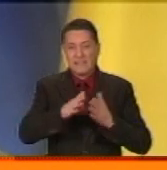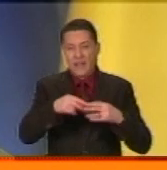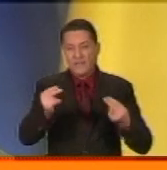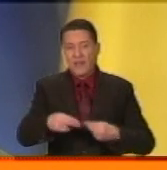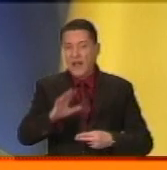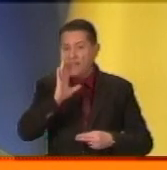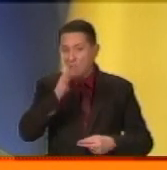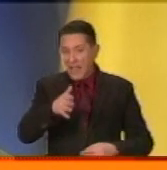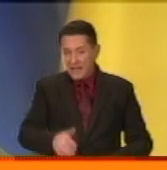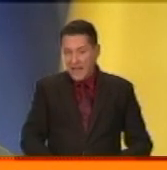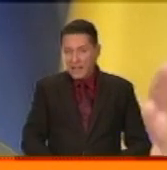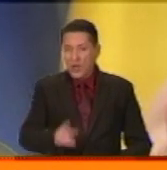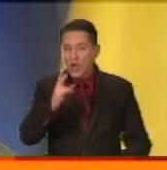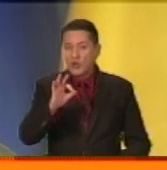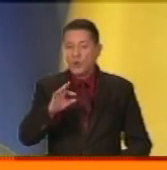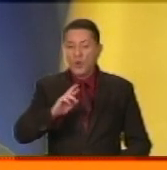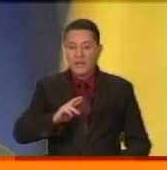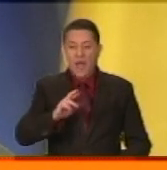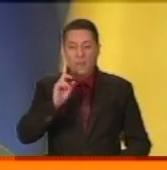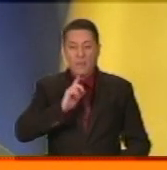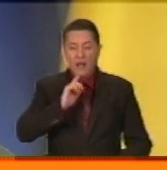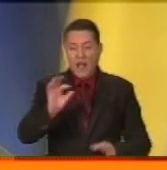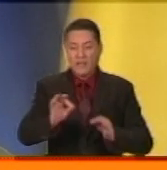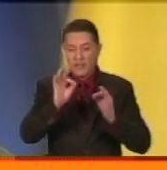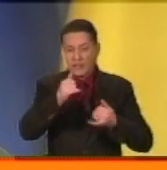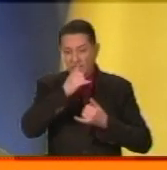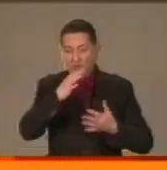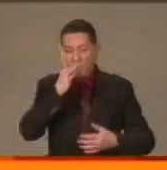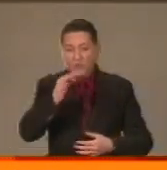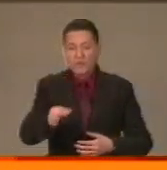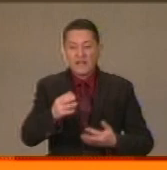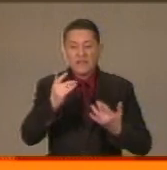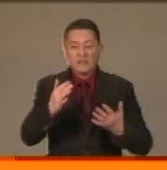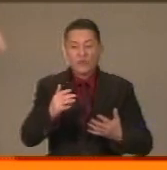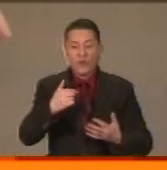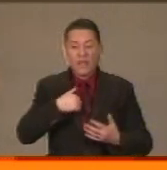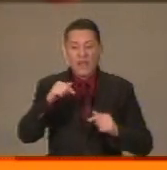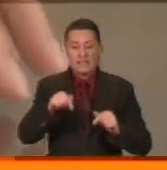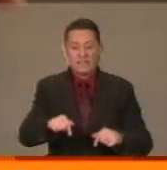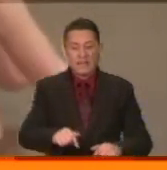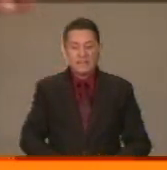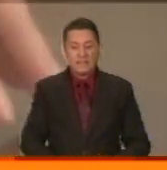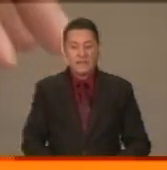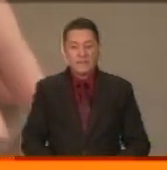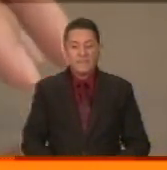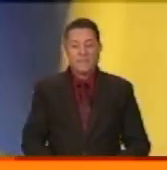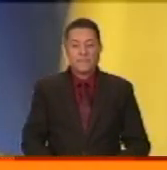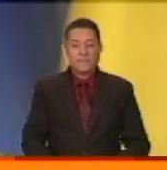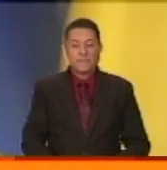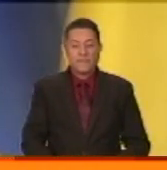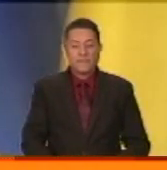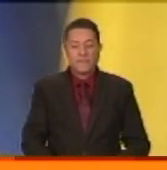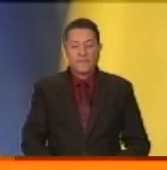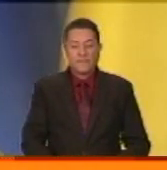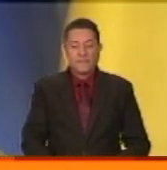5 лет, но я пока ничего не могу сказать, насколько я здесь. Я человек-технократ, полицейский технократ,